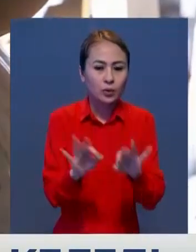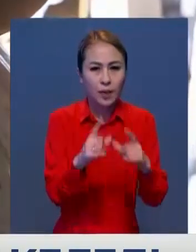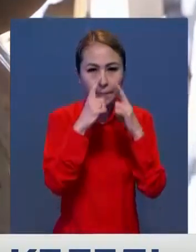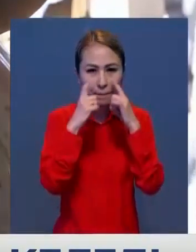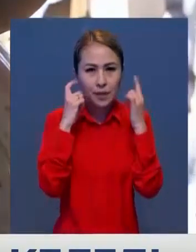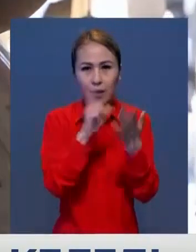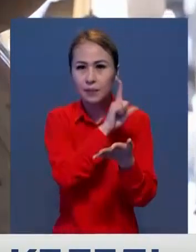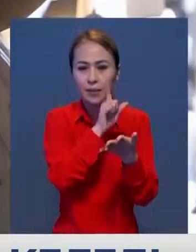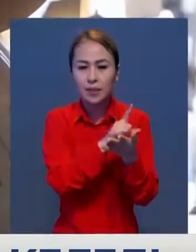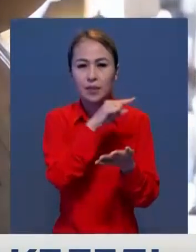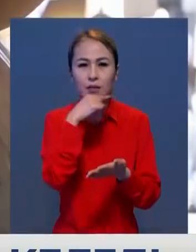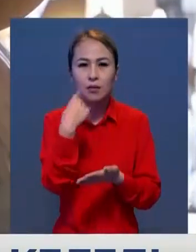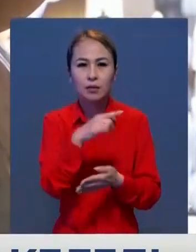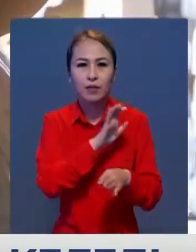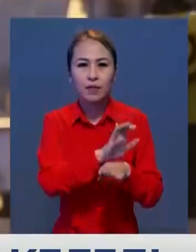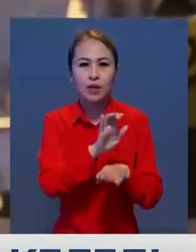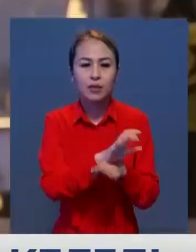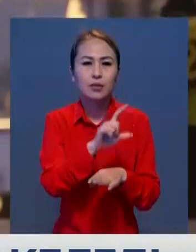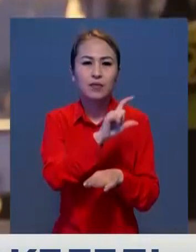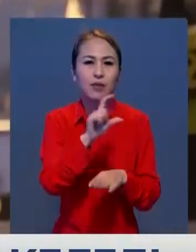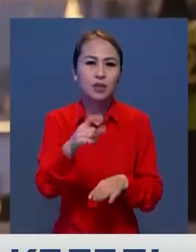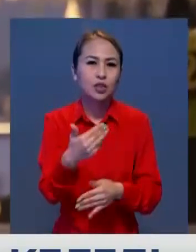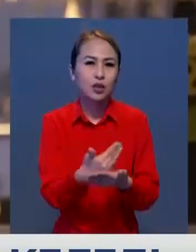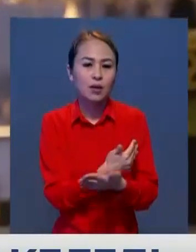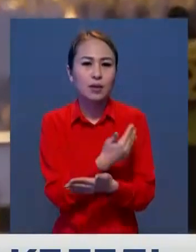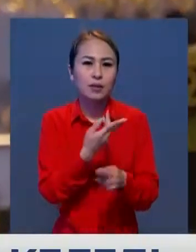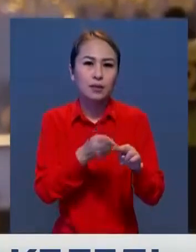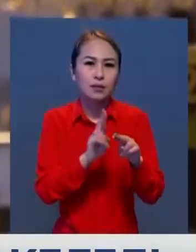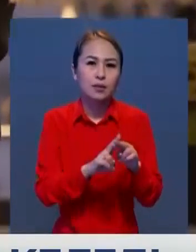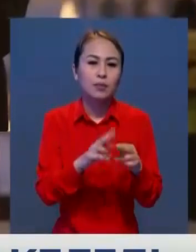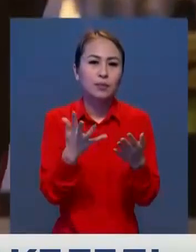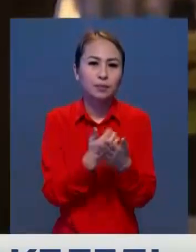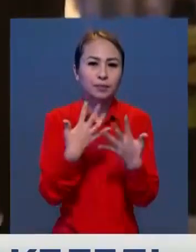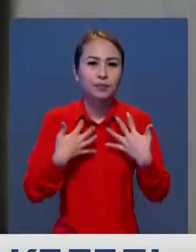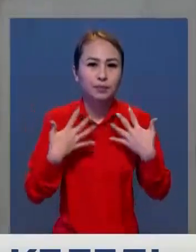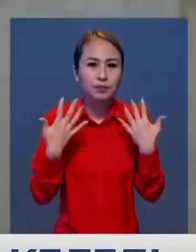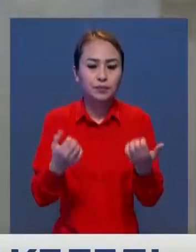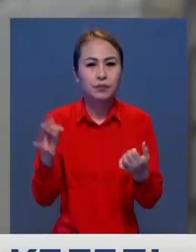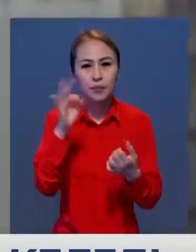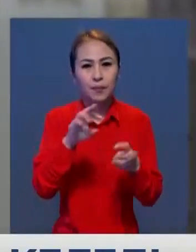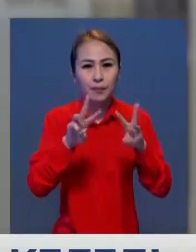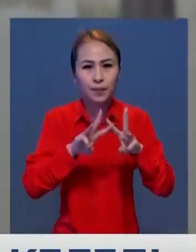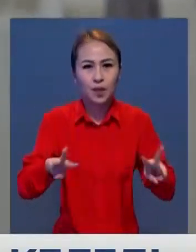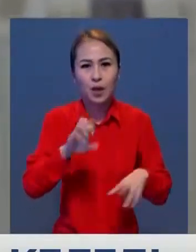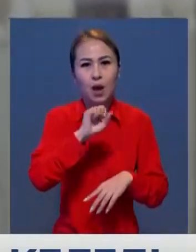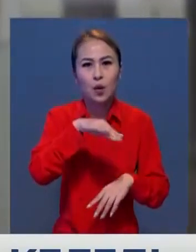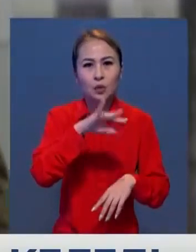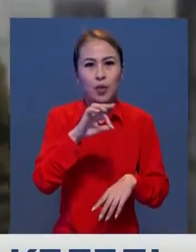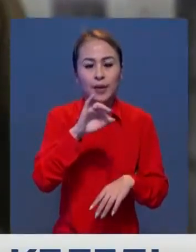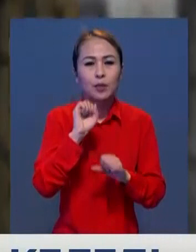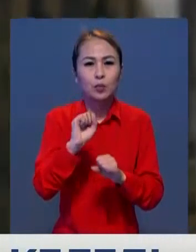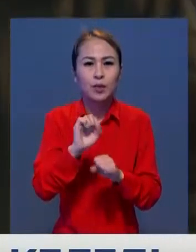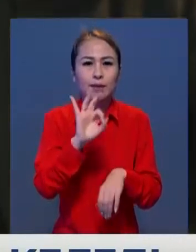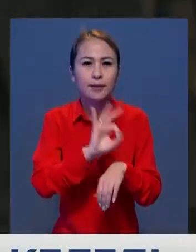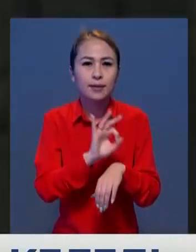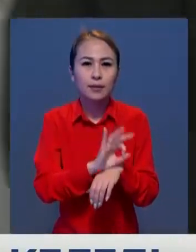тиіс. Айтпақшы, Ресей шығарған алғашқы вакцинаның жаңа жанама әсері анықталып отыр. Денсаулық сақтау министрлігі аутоиммундық